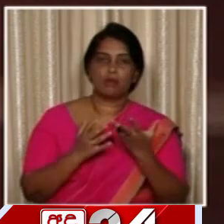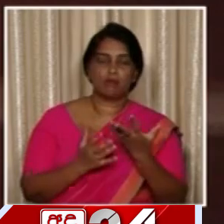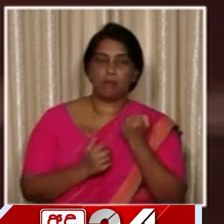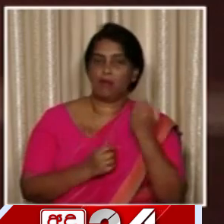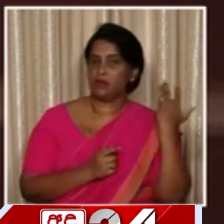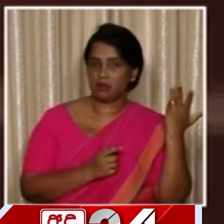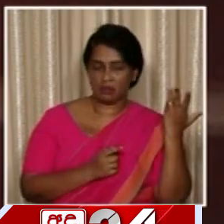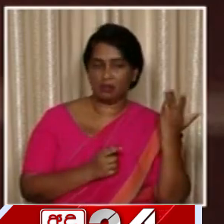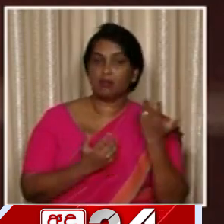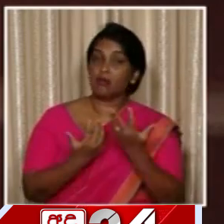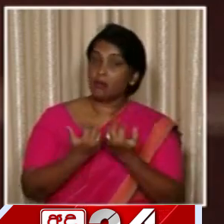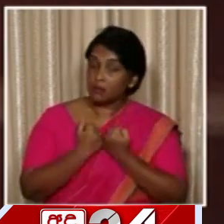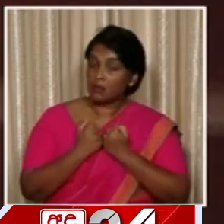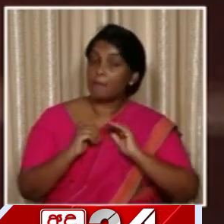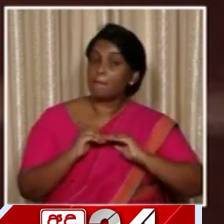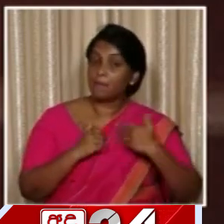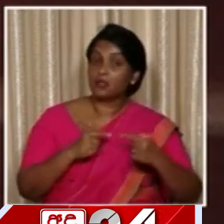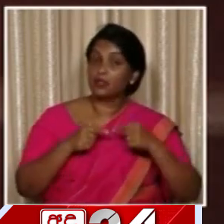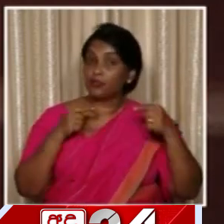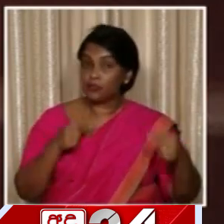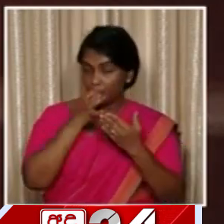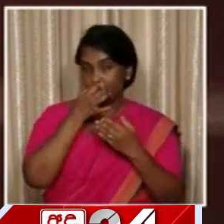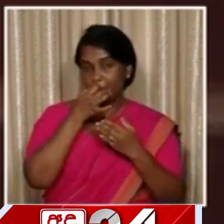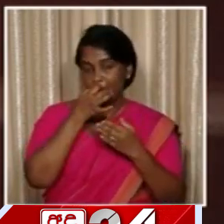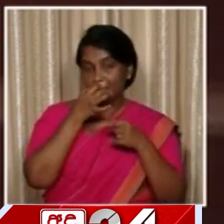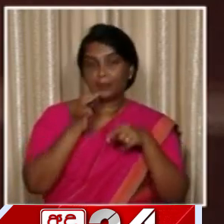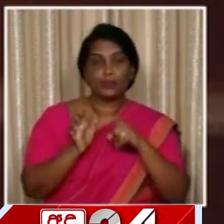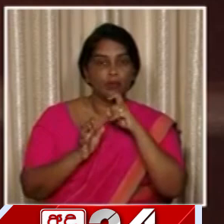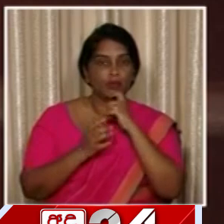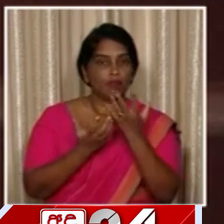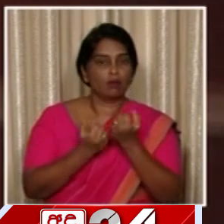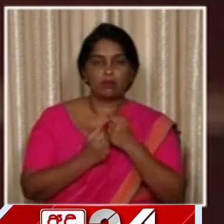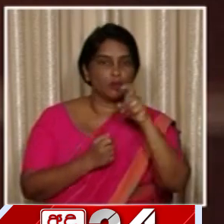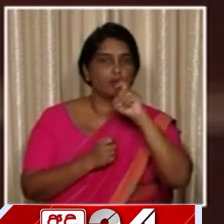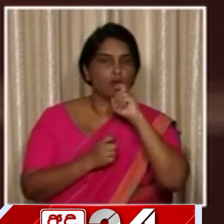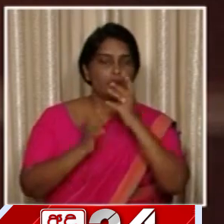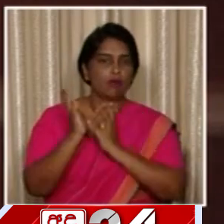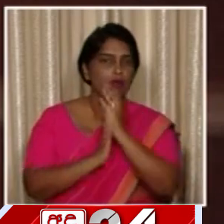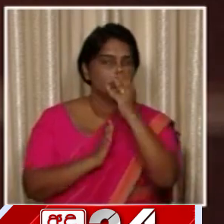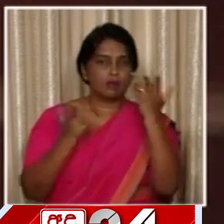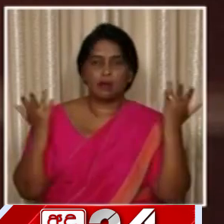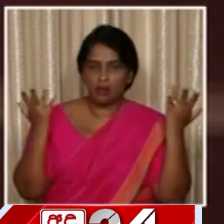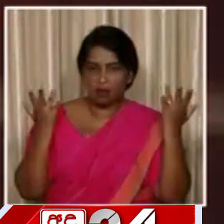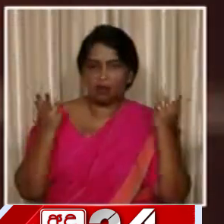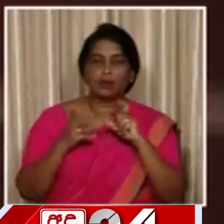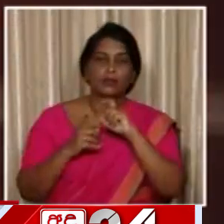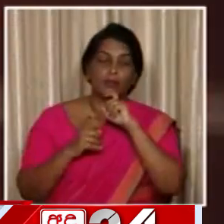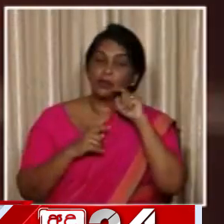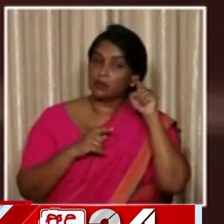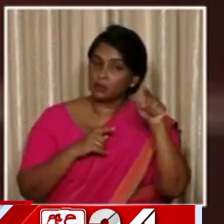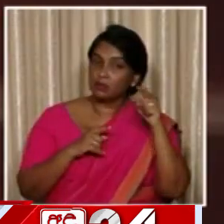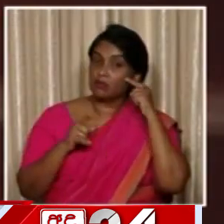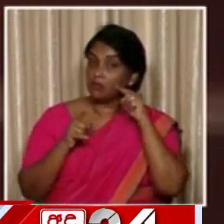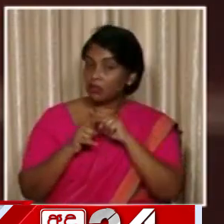නොගෙනින්න. එතකොට ඒ බාර ගත්තට පස්සේ විරුද්ධ පාර්ශවය ඇවිල්ලා පෙන්නුවොත් මේ නඩුව බාර ගන්න අධිකරණයට අධිකරණ බලයක් නැහැ කියලා අධිකරණය ඒ